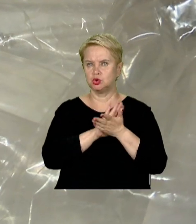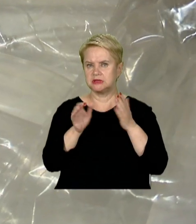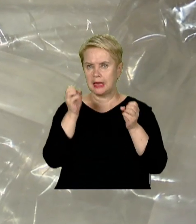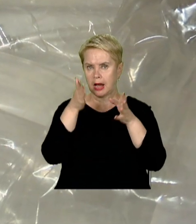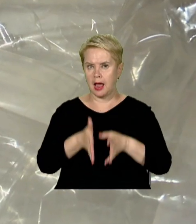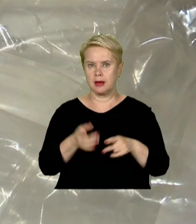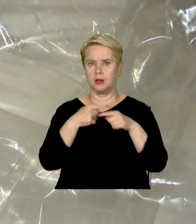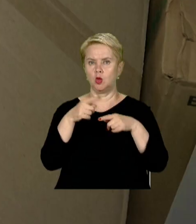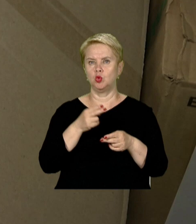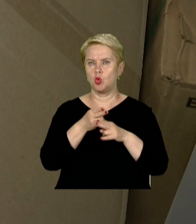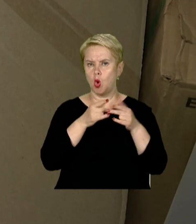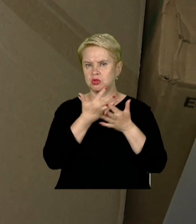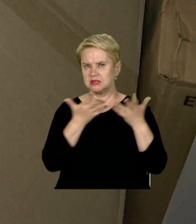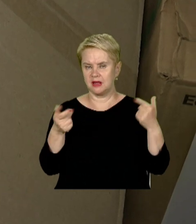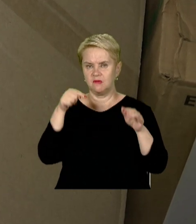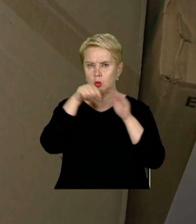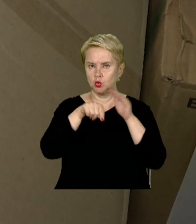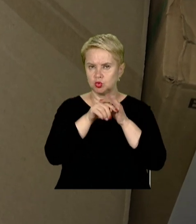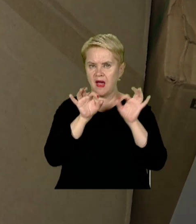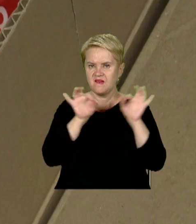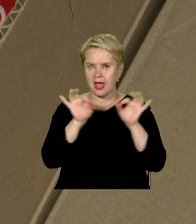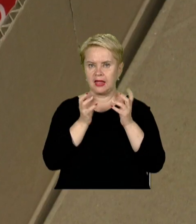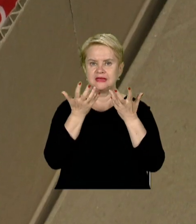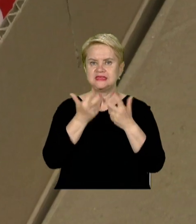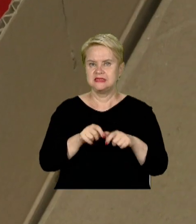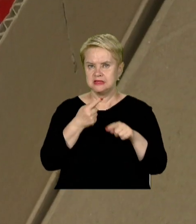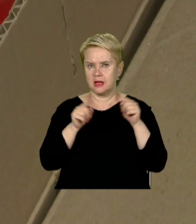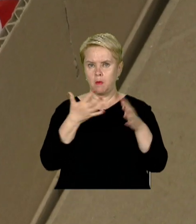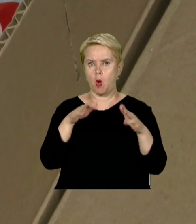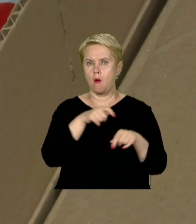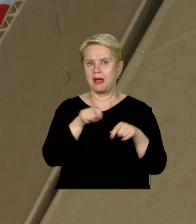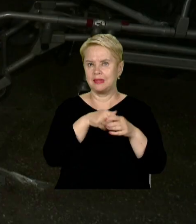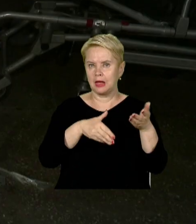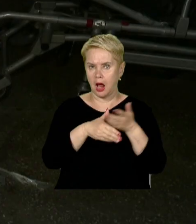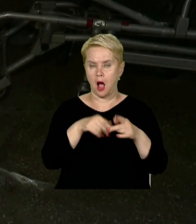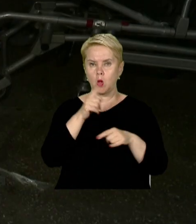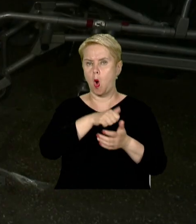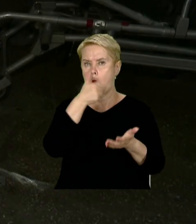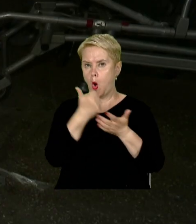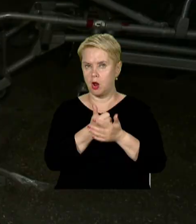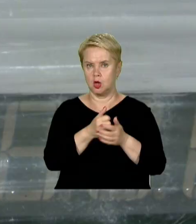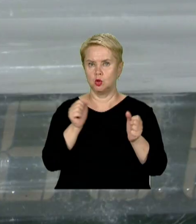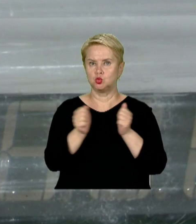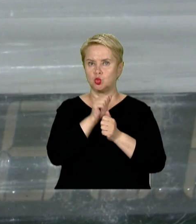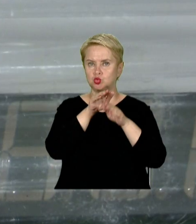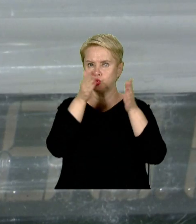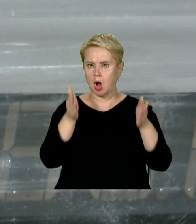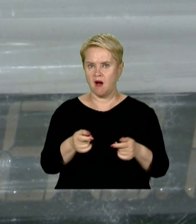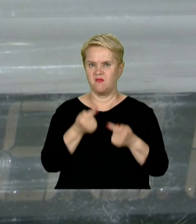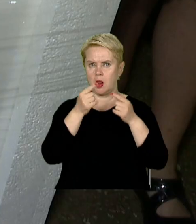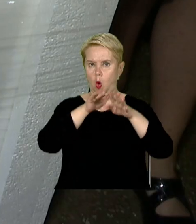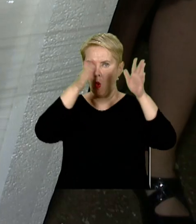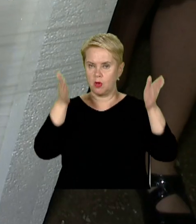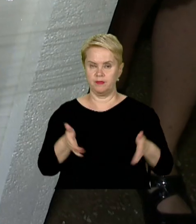час та медичні ноші, інфузійні внутрішньовенні системи, багаторозхідного матеріалу і головне – сухожарову шафу великого